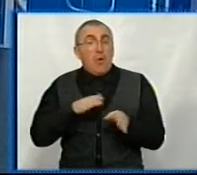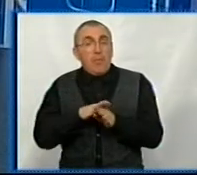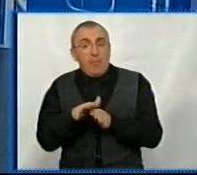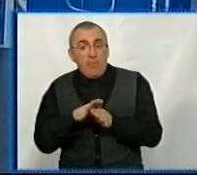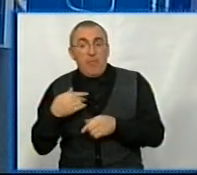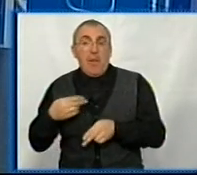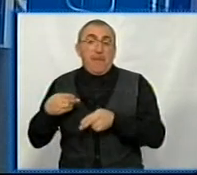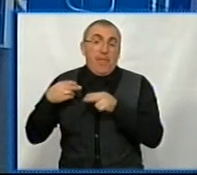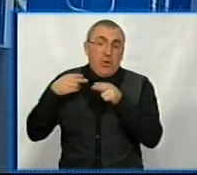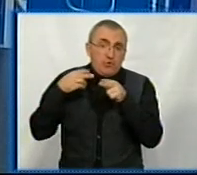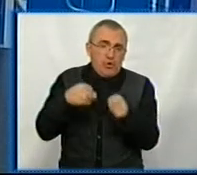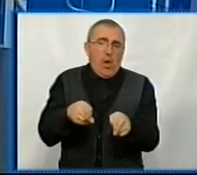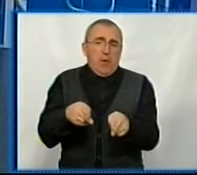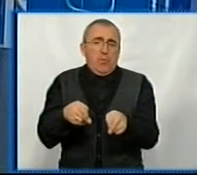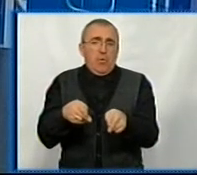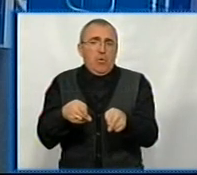ми приїжджаємо,